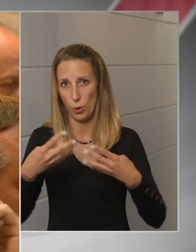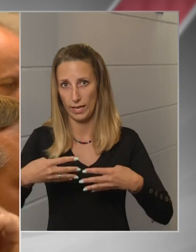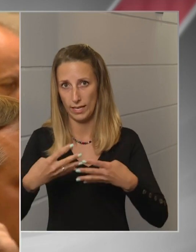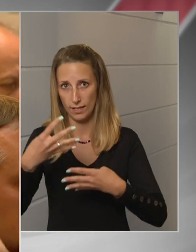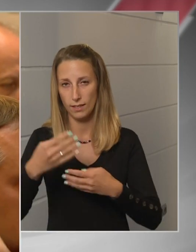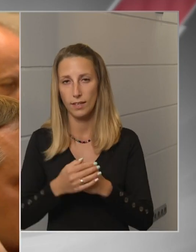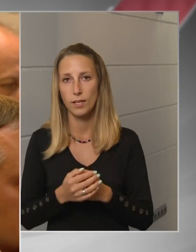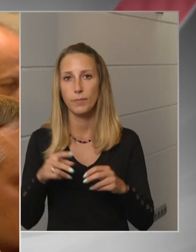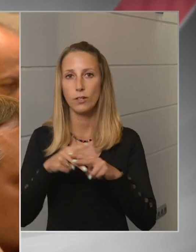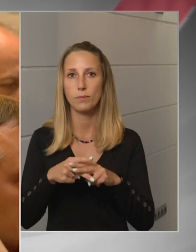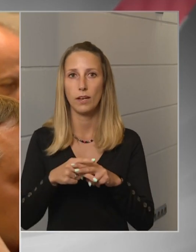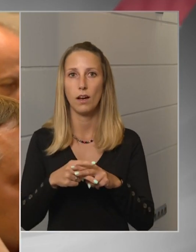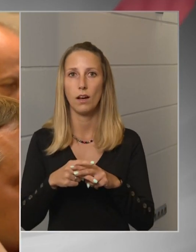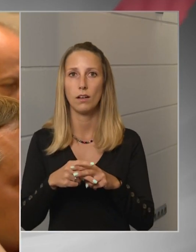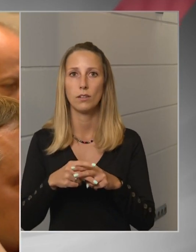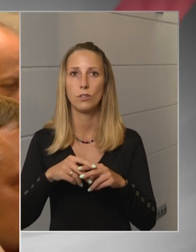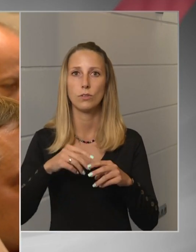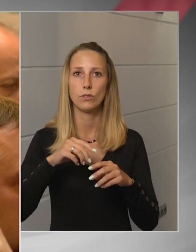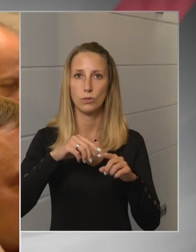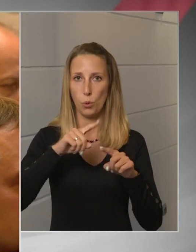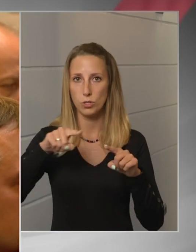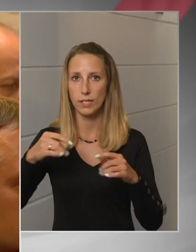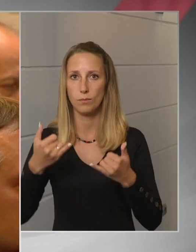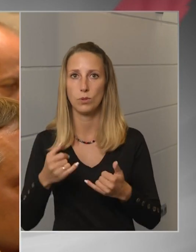a tőzsdén. Most 160 forint,